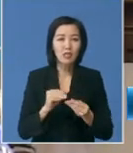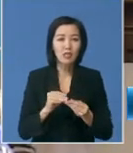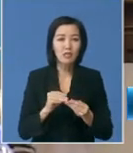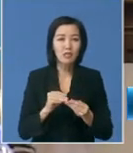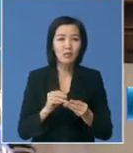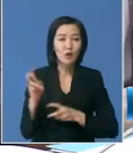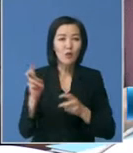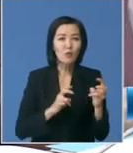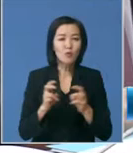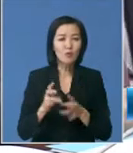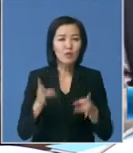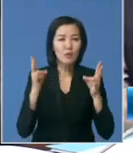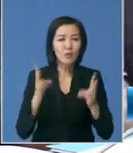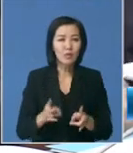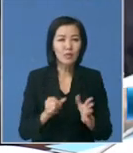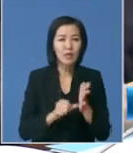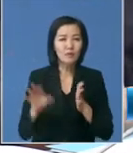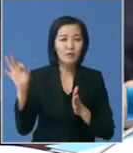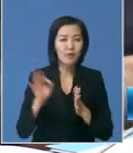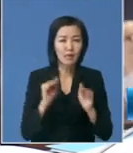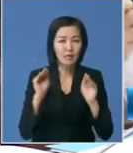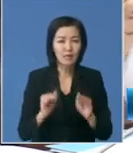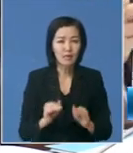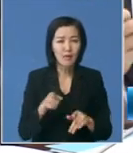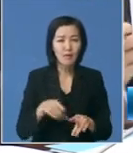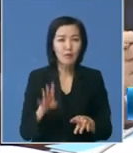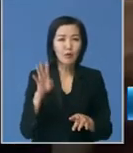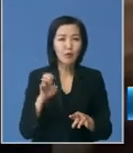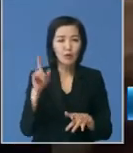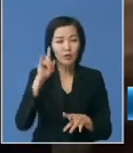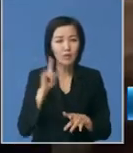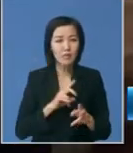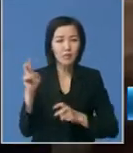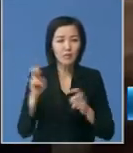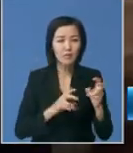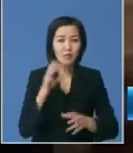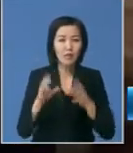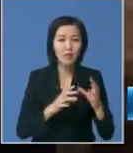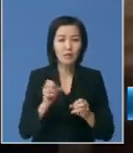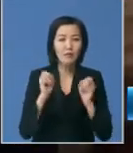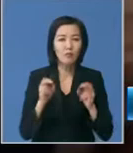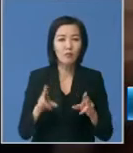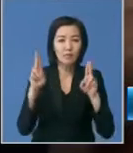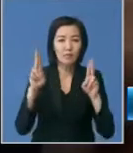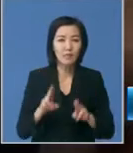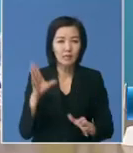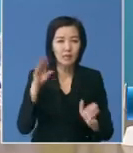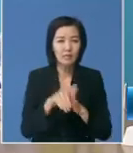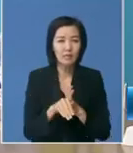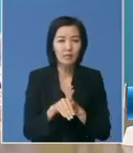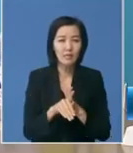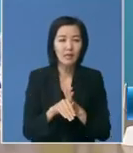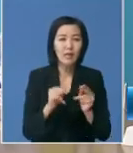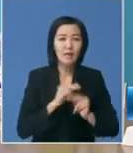болатын апаттық жағдайлар 60%-ға азайып отыр. 1400-ден астам қазақстандық кәсіпорында халықаралық қауіпсіздік стандарты енгізілген,